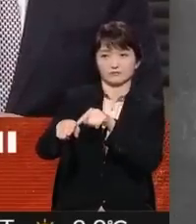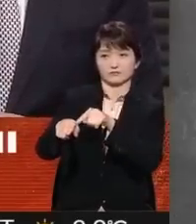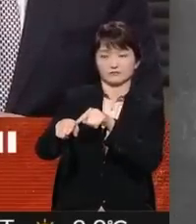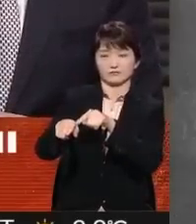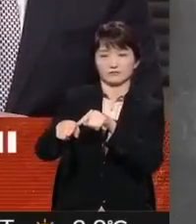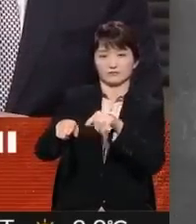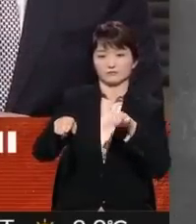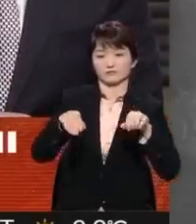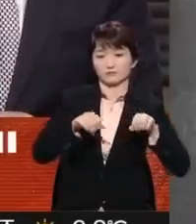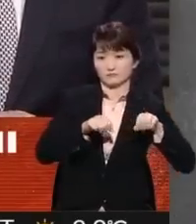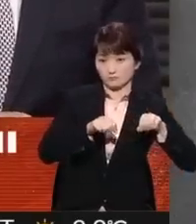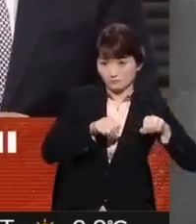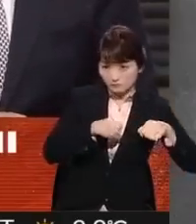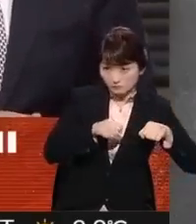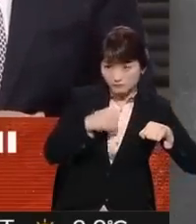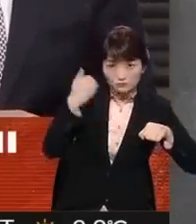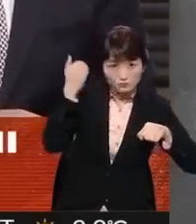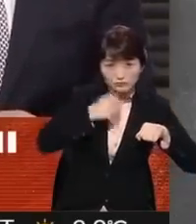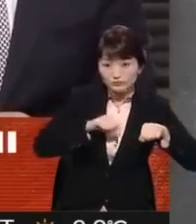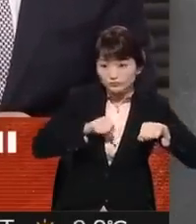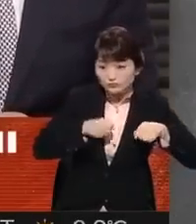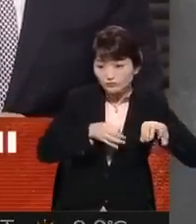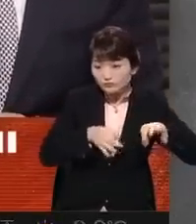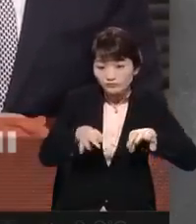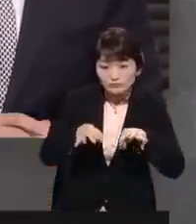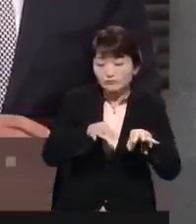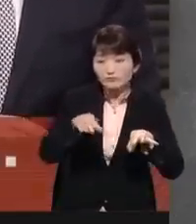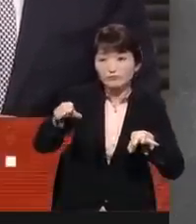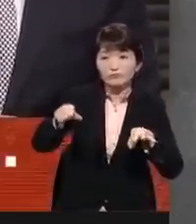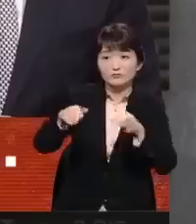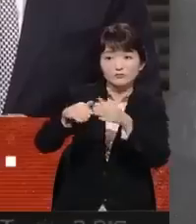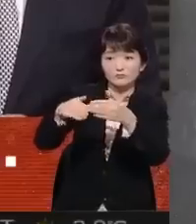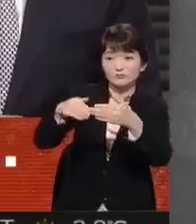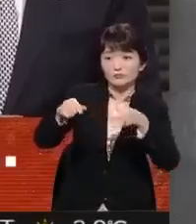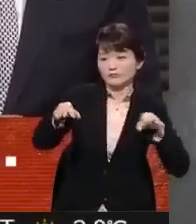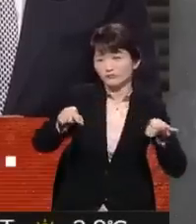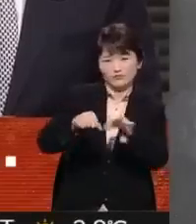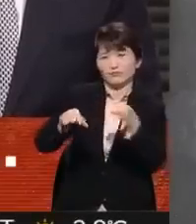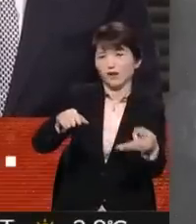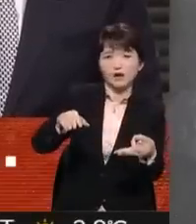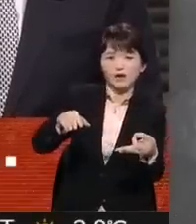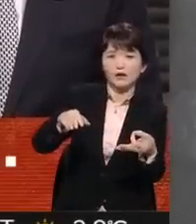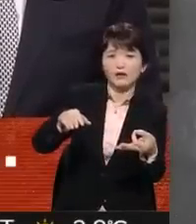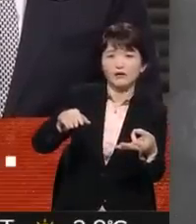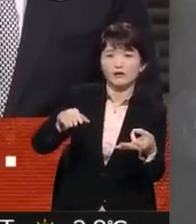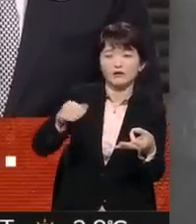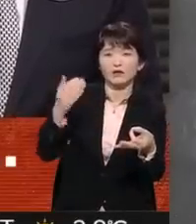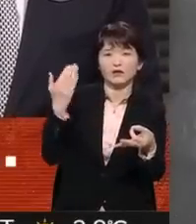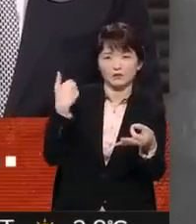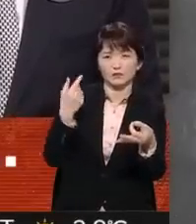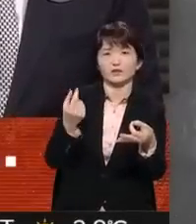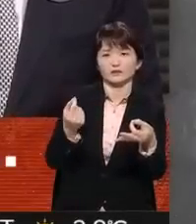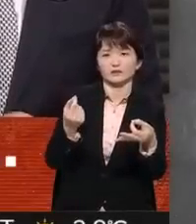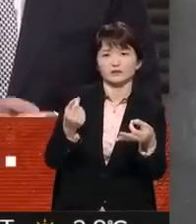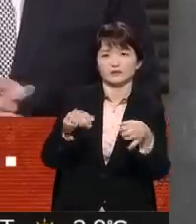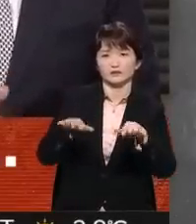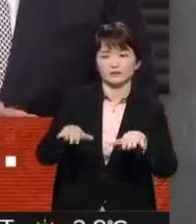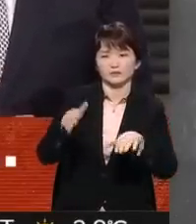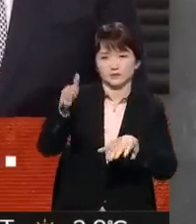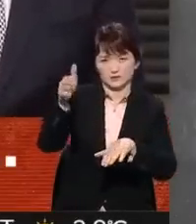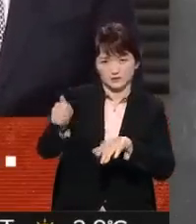저 오토바이 운전자 누가 운전을 하더라도 저 상황에서 저 사고를 피하기는 어려웠을 것 같은데 아까와 마찬가지로 이번